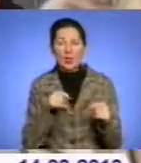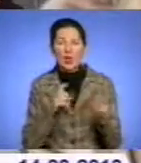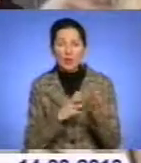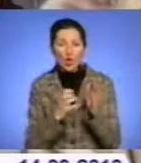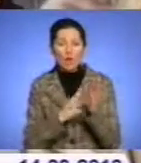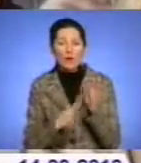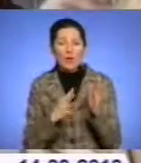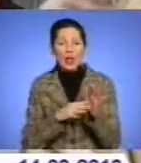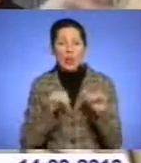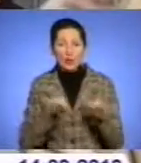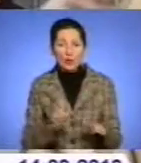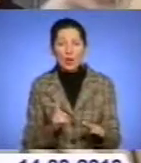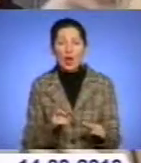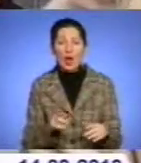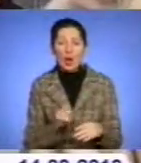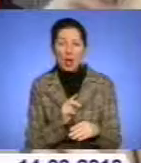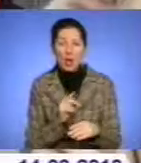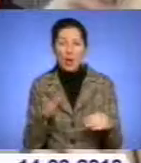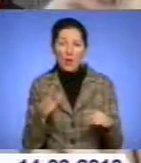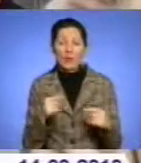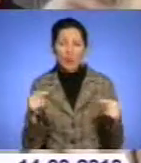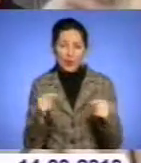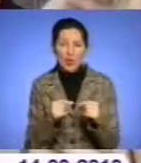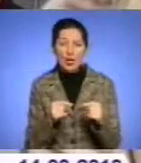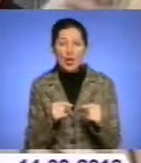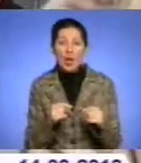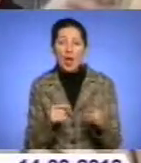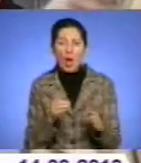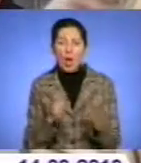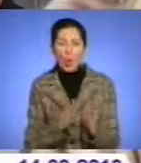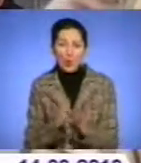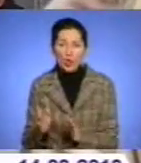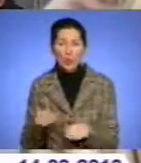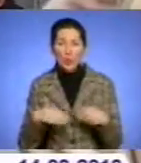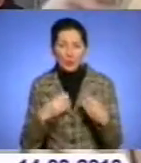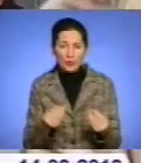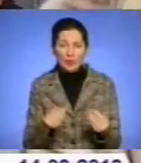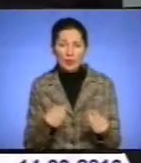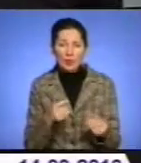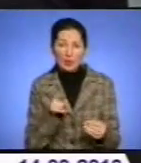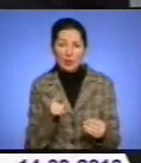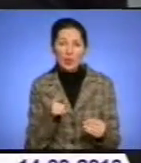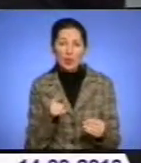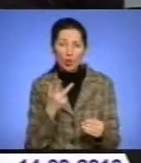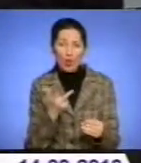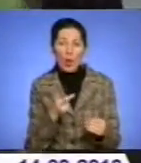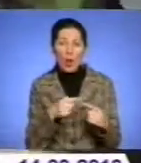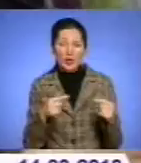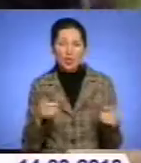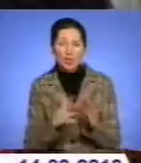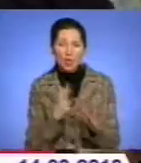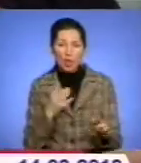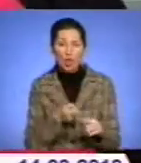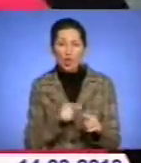яка регламентує порядок видачі і в процентному співвідношенні між цими трьома видами черги. Цьогоріч в області